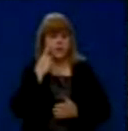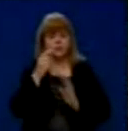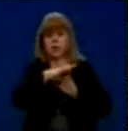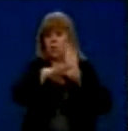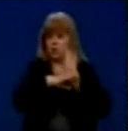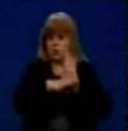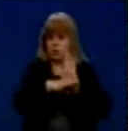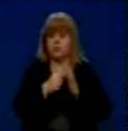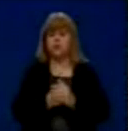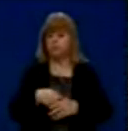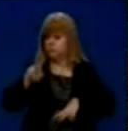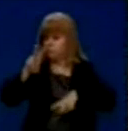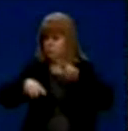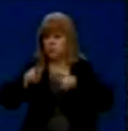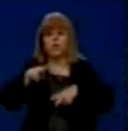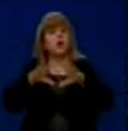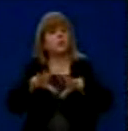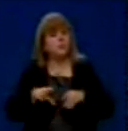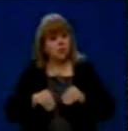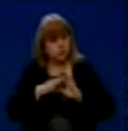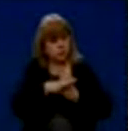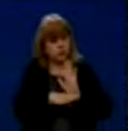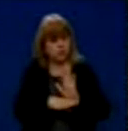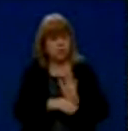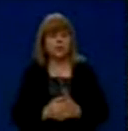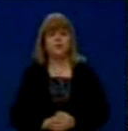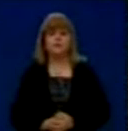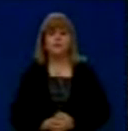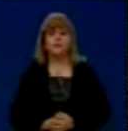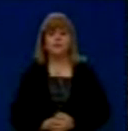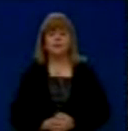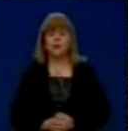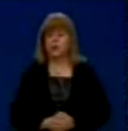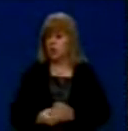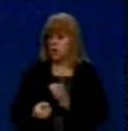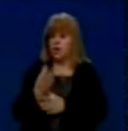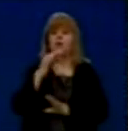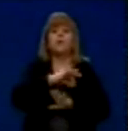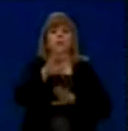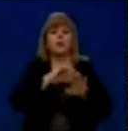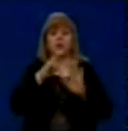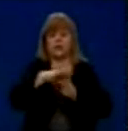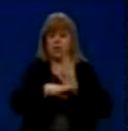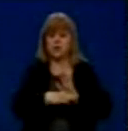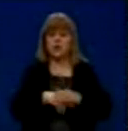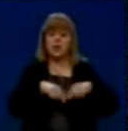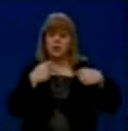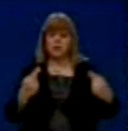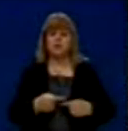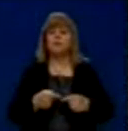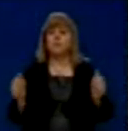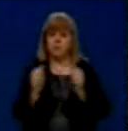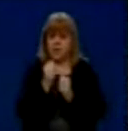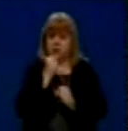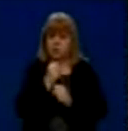si dhe proceset e mbikëqyrjes të zbatimit këti legislacioni, të krijoj projekte dhe aktivitetet përbashkëta me shoqërinë civile